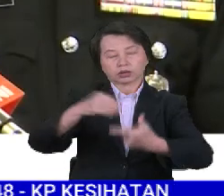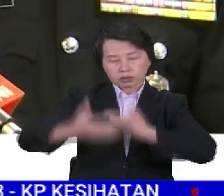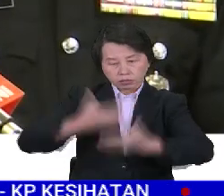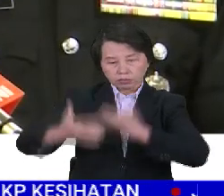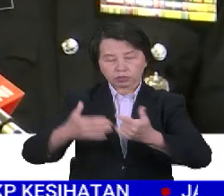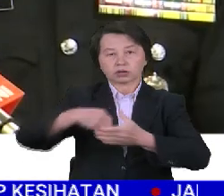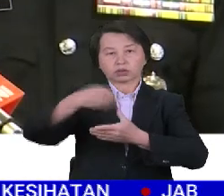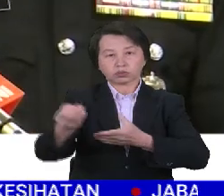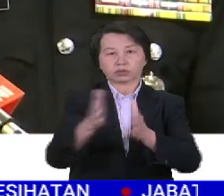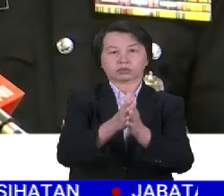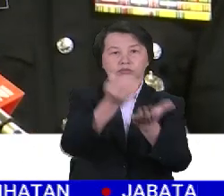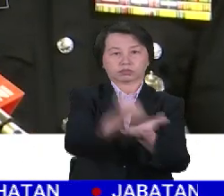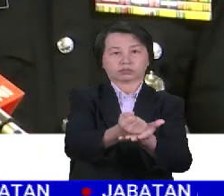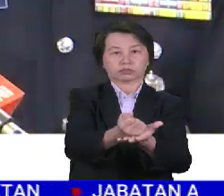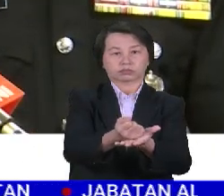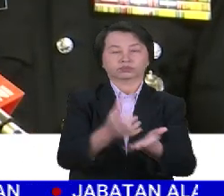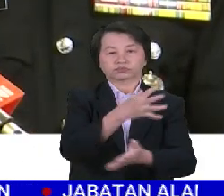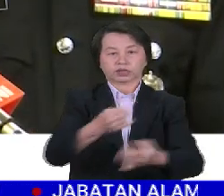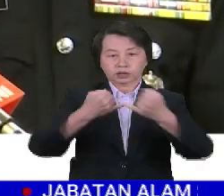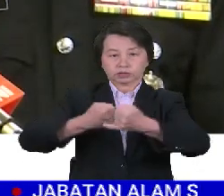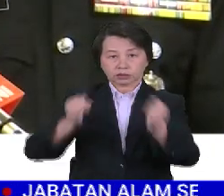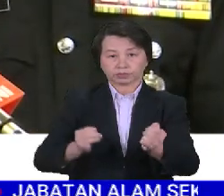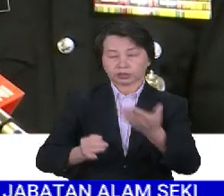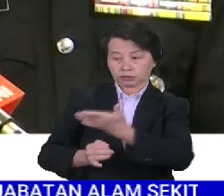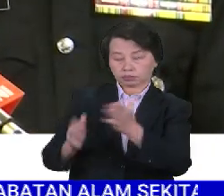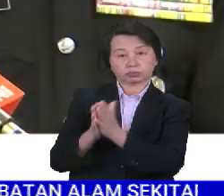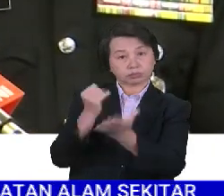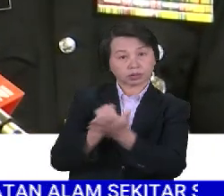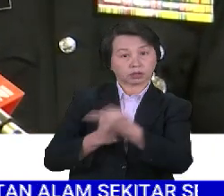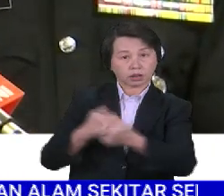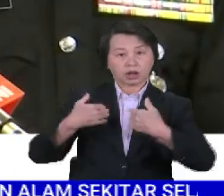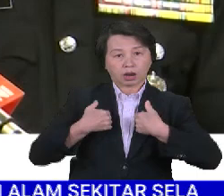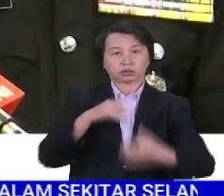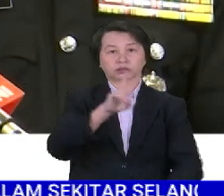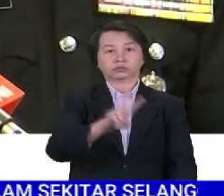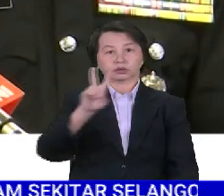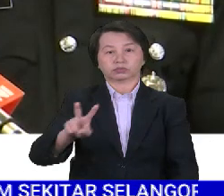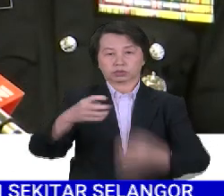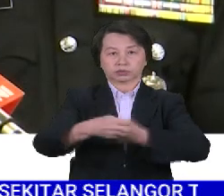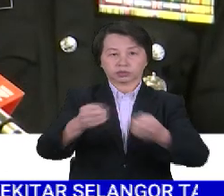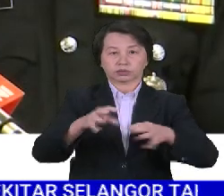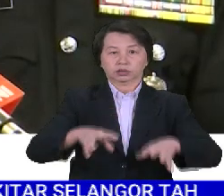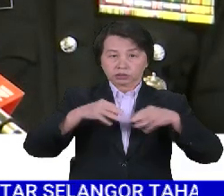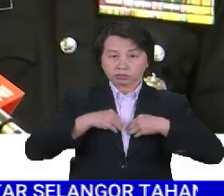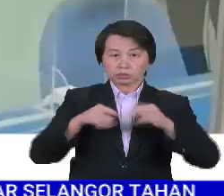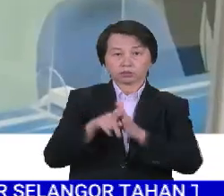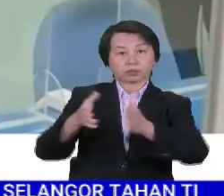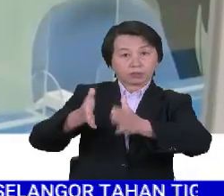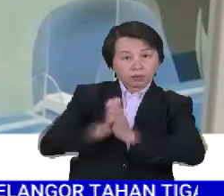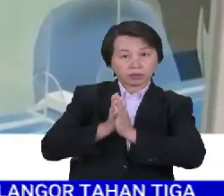proses pengeluaran pasport. Bahkan di jabatan ini pun ada hampir 22 pejabat penerima permohonan.